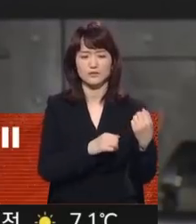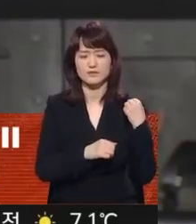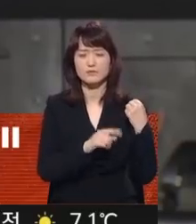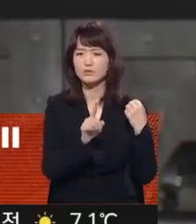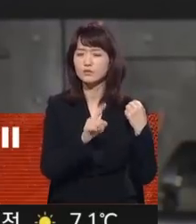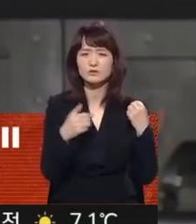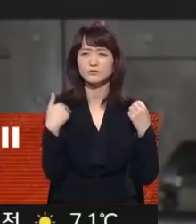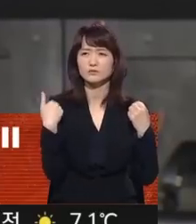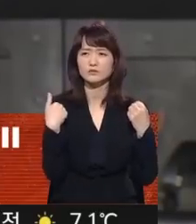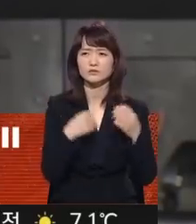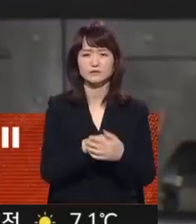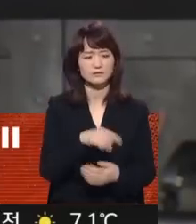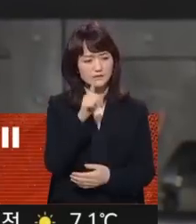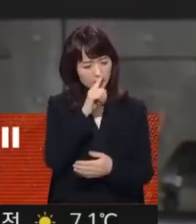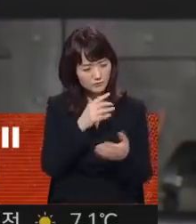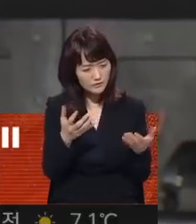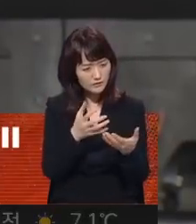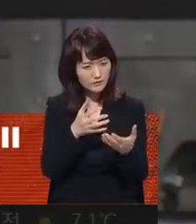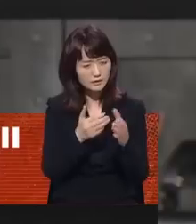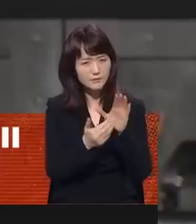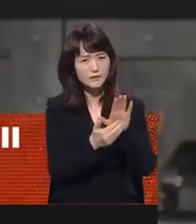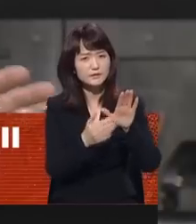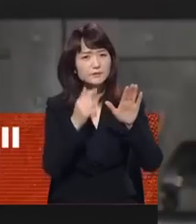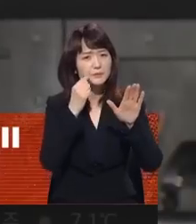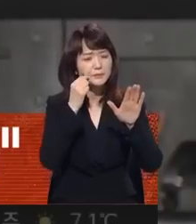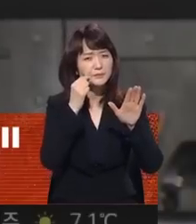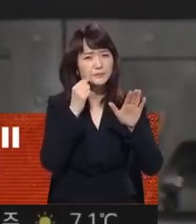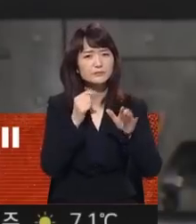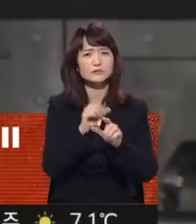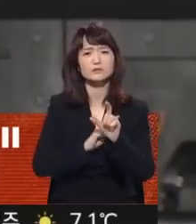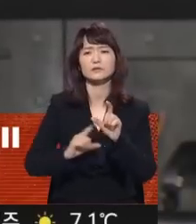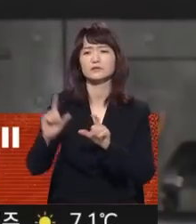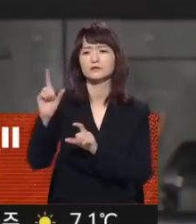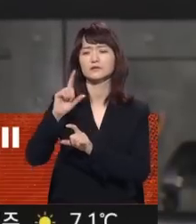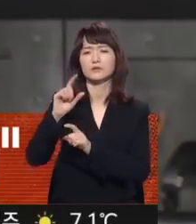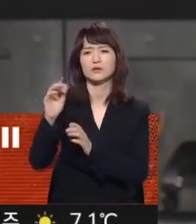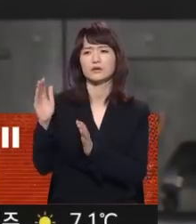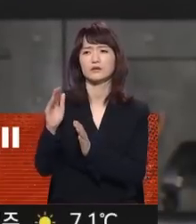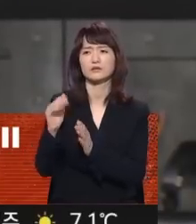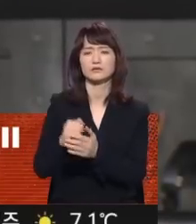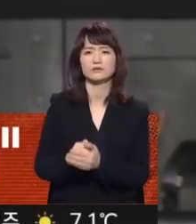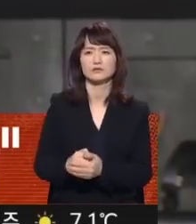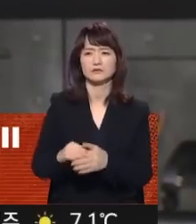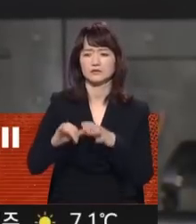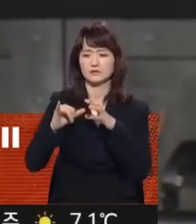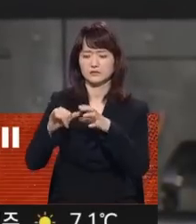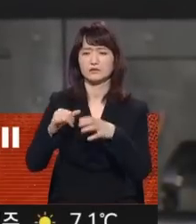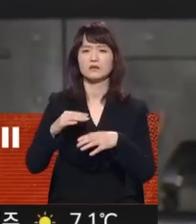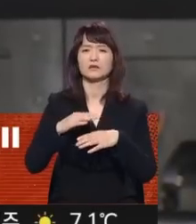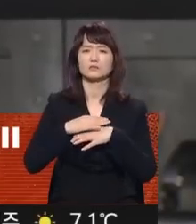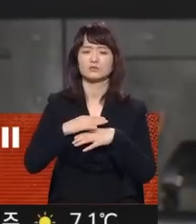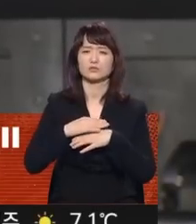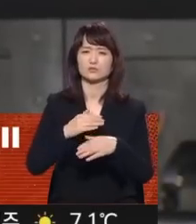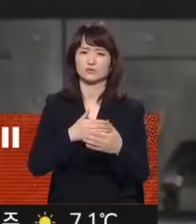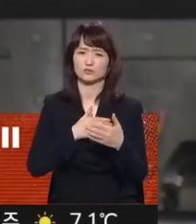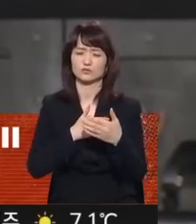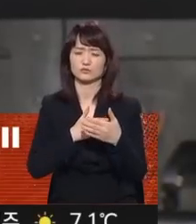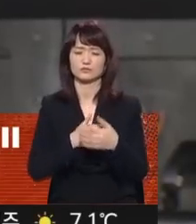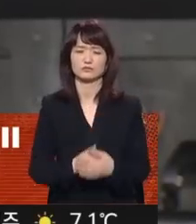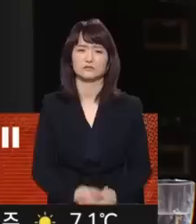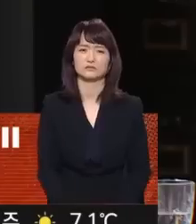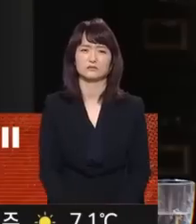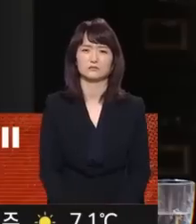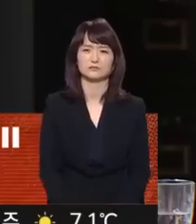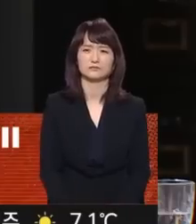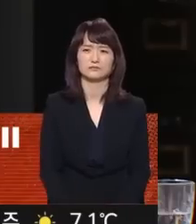이게 제재해 놓지 않고 있다는 걸 보면이 더 많은 학생들은 세상이 불안해졌을 것 같아요 자